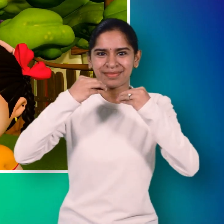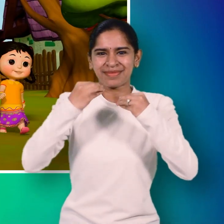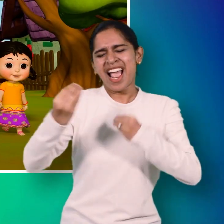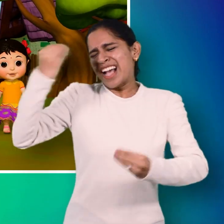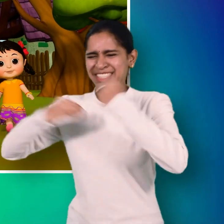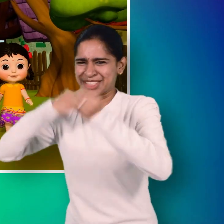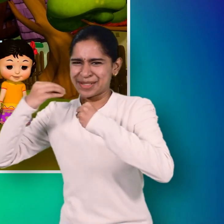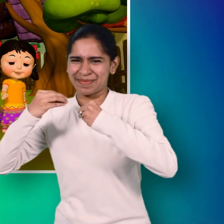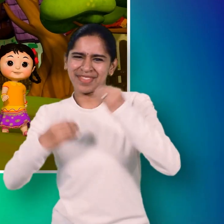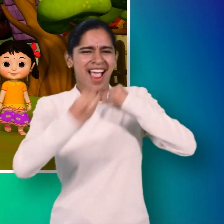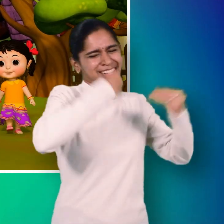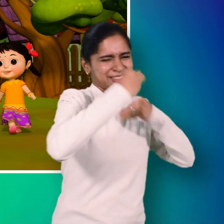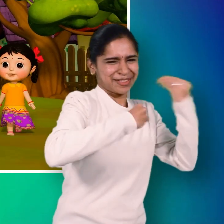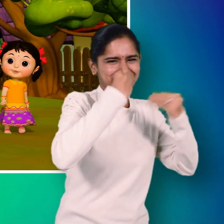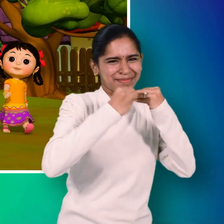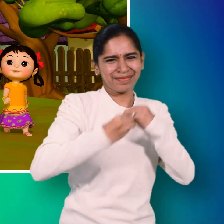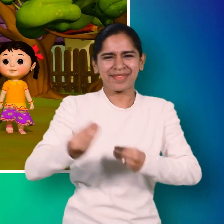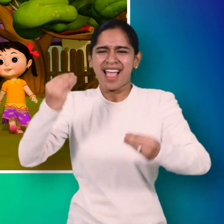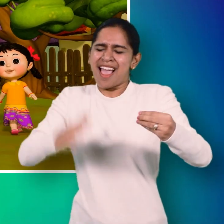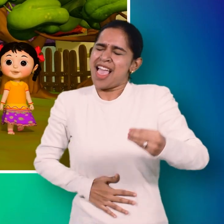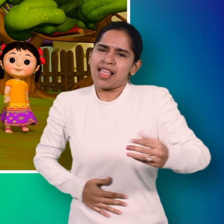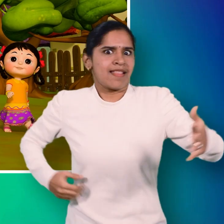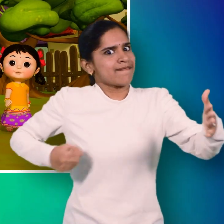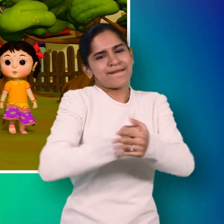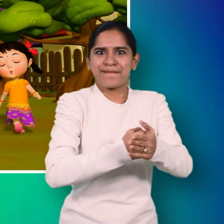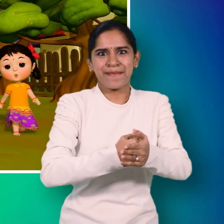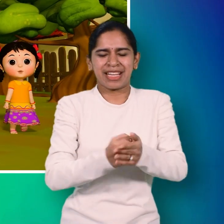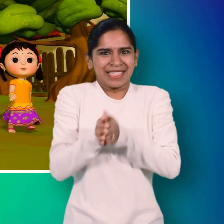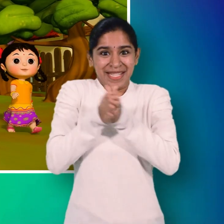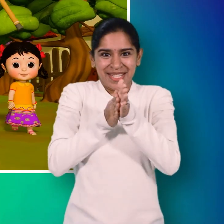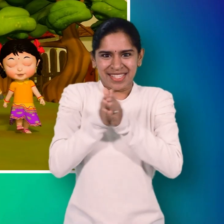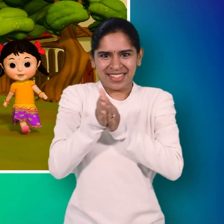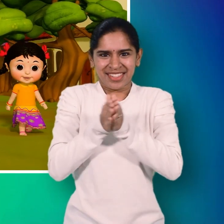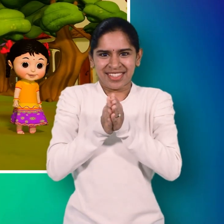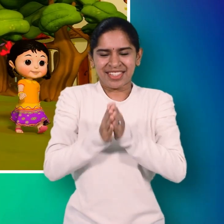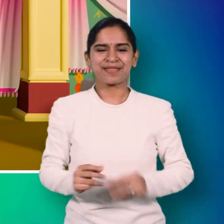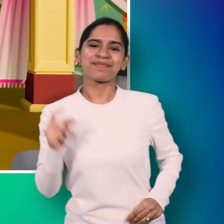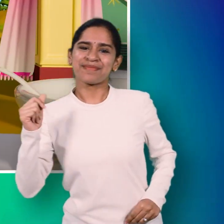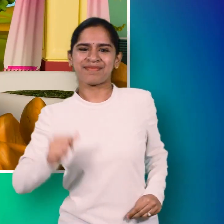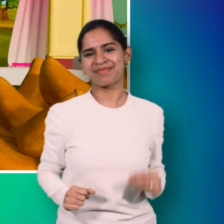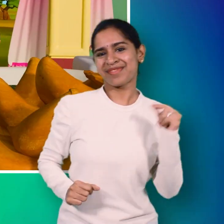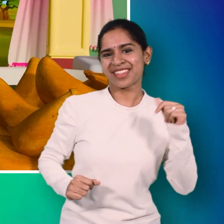ओए होए मजा आएगा, मजा आएगा, खूब मजा आएगा।